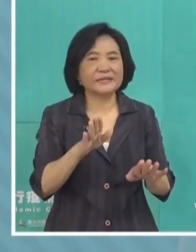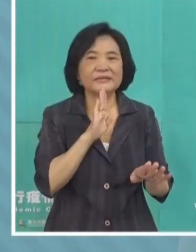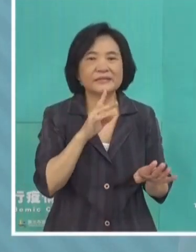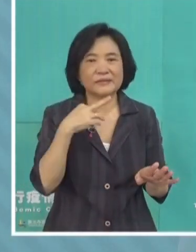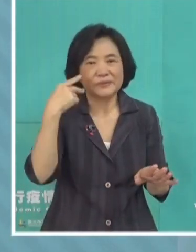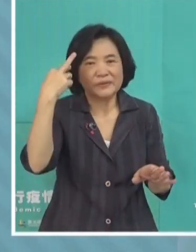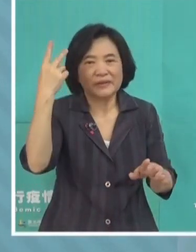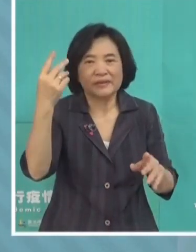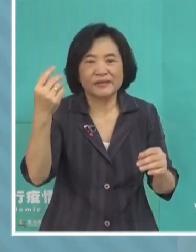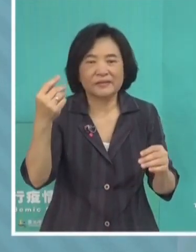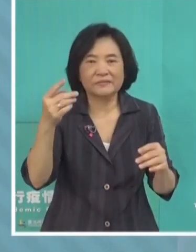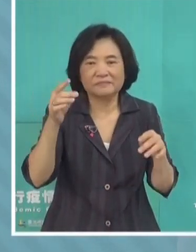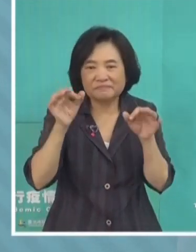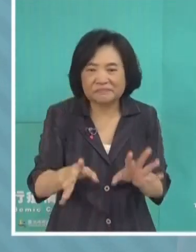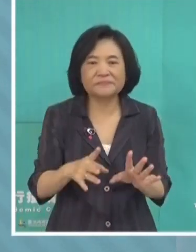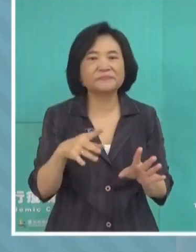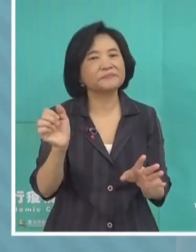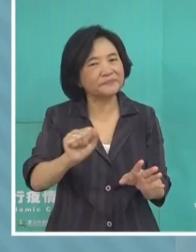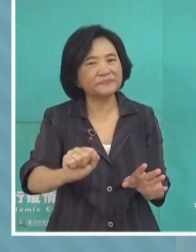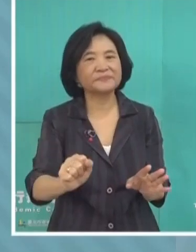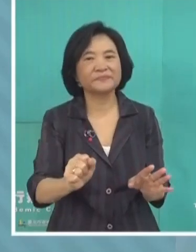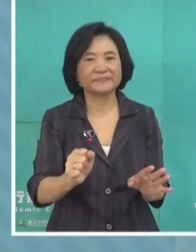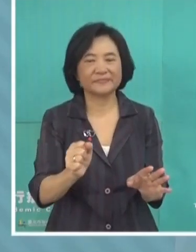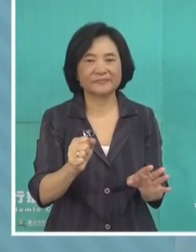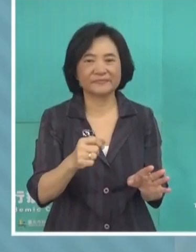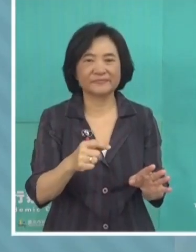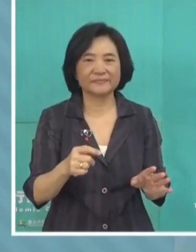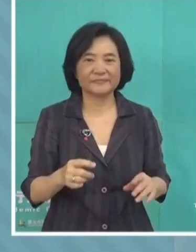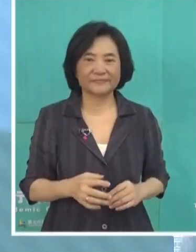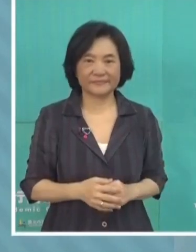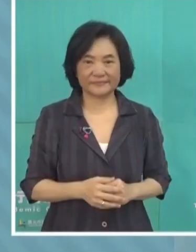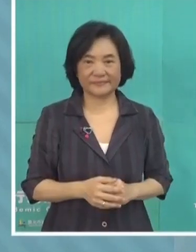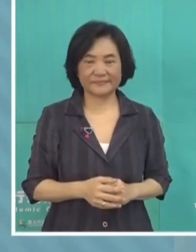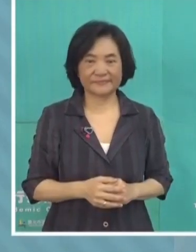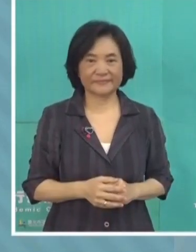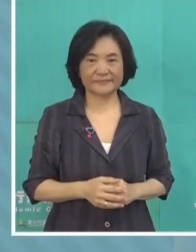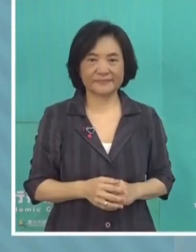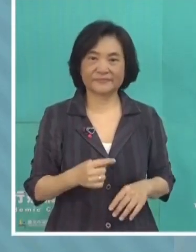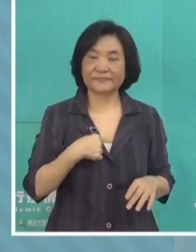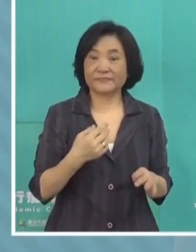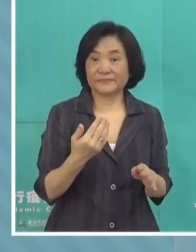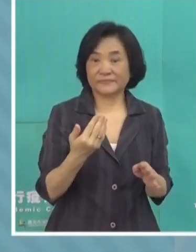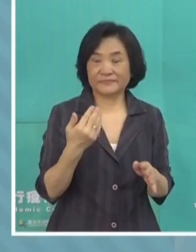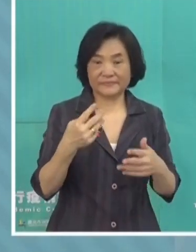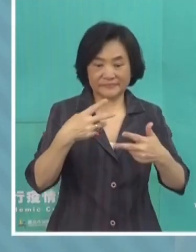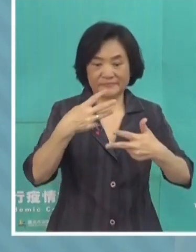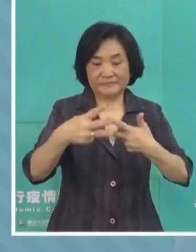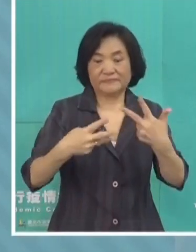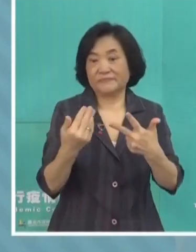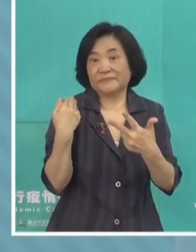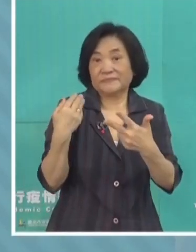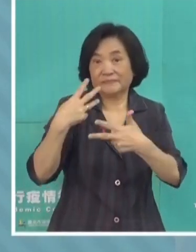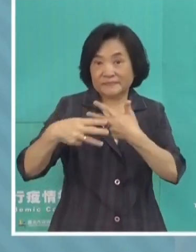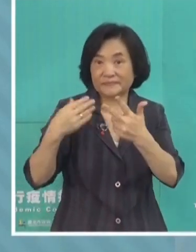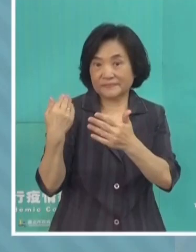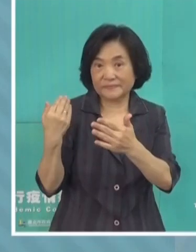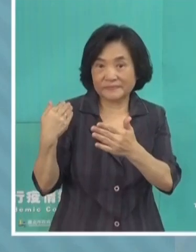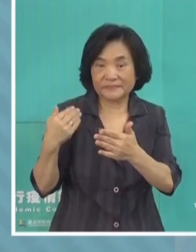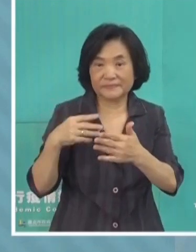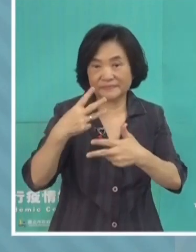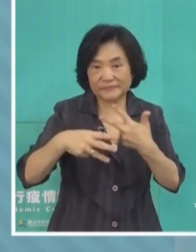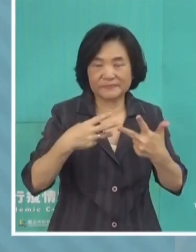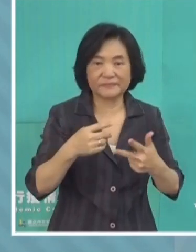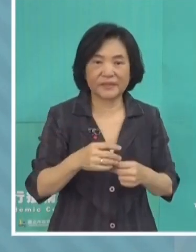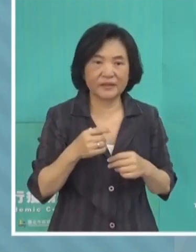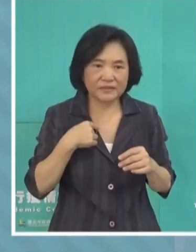效益的。事实上，其实哦，我们在过去三个礼拜当中，其实现